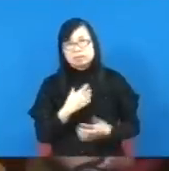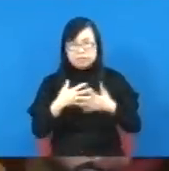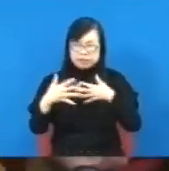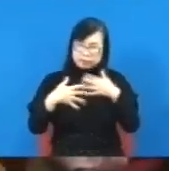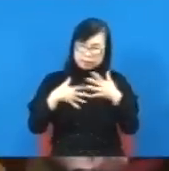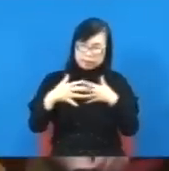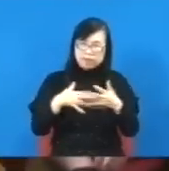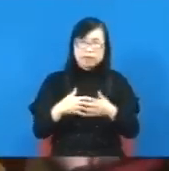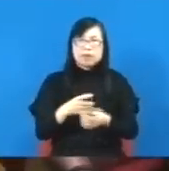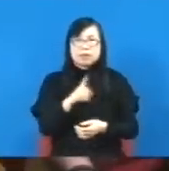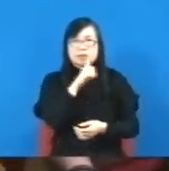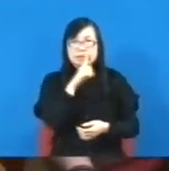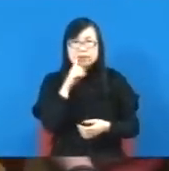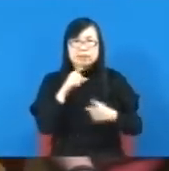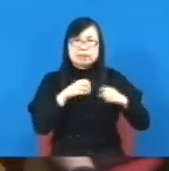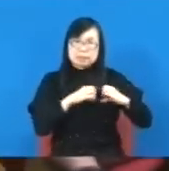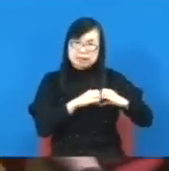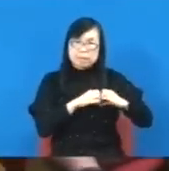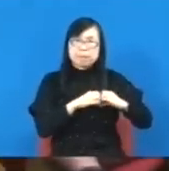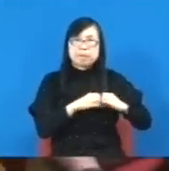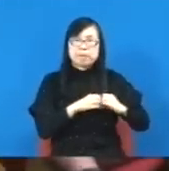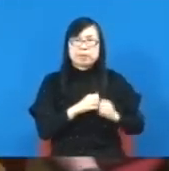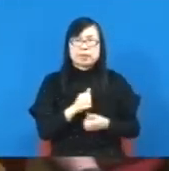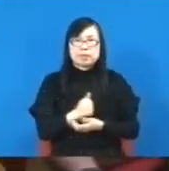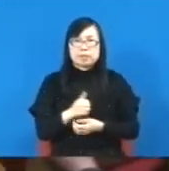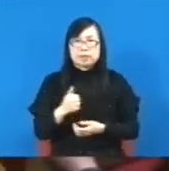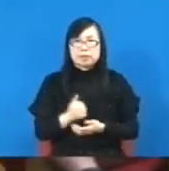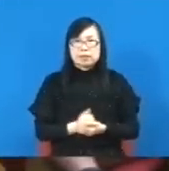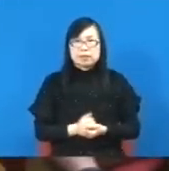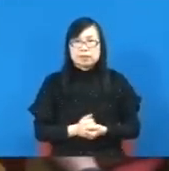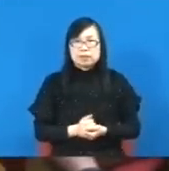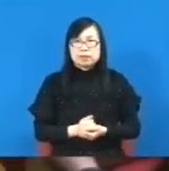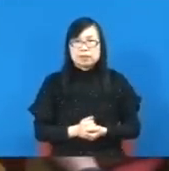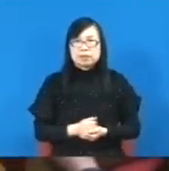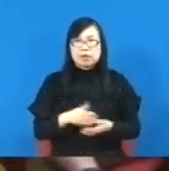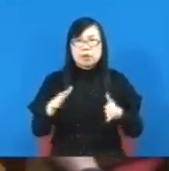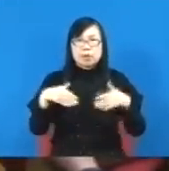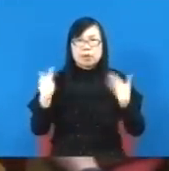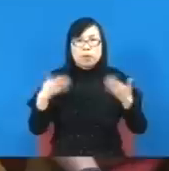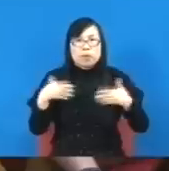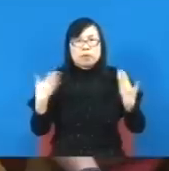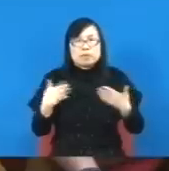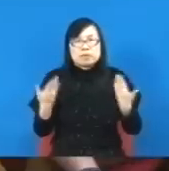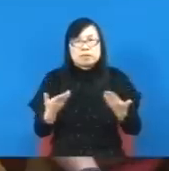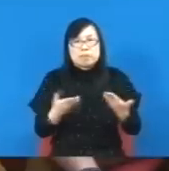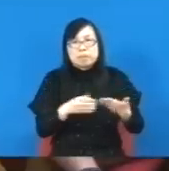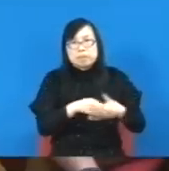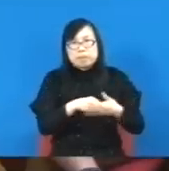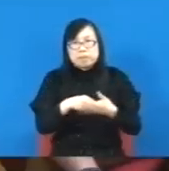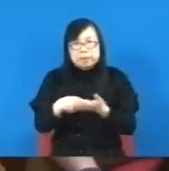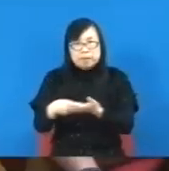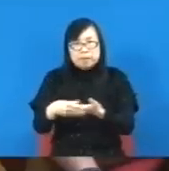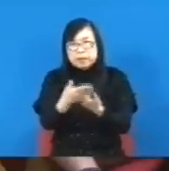就陳正心當然係一個好好嘅，將好多歡樂帶俾我哋嘅一個好好嘅人物咯。我覺